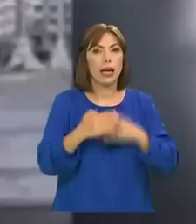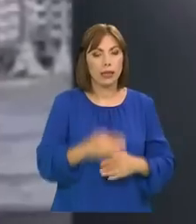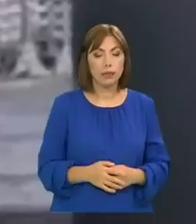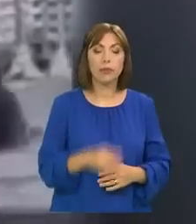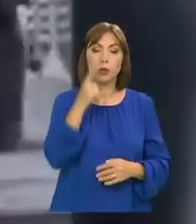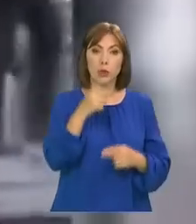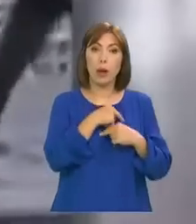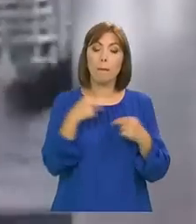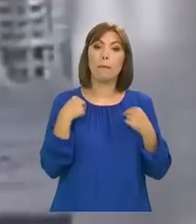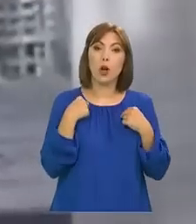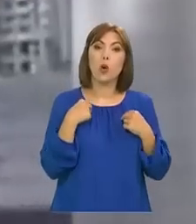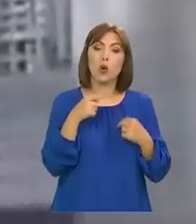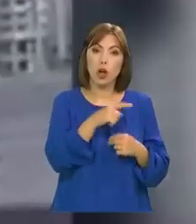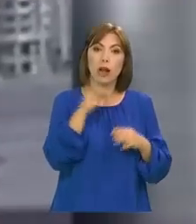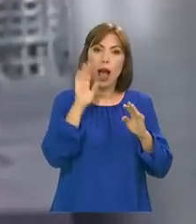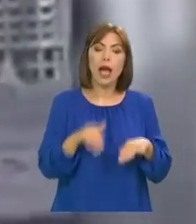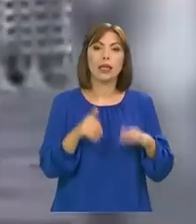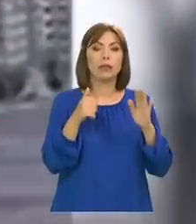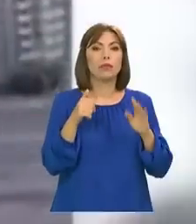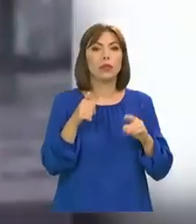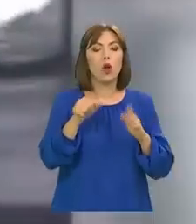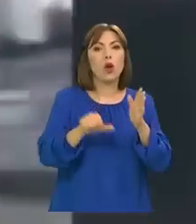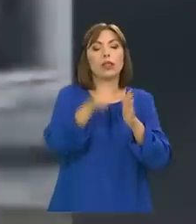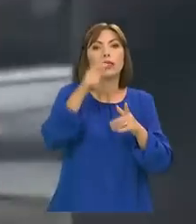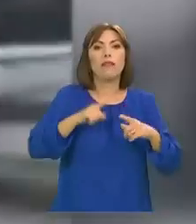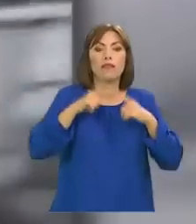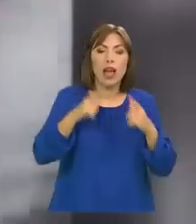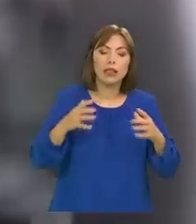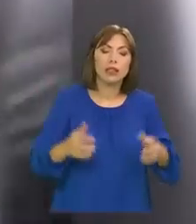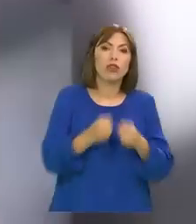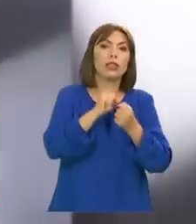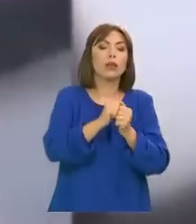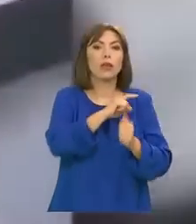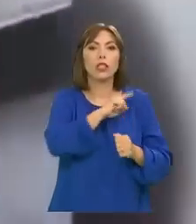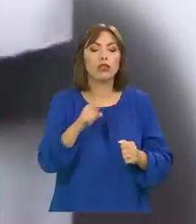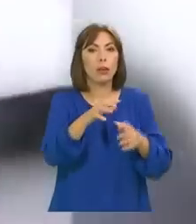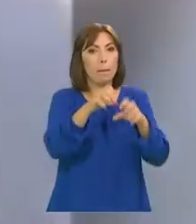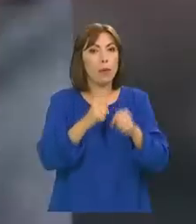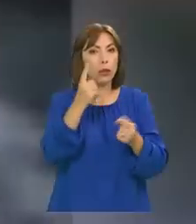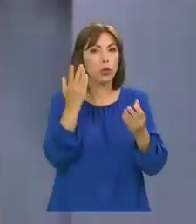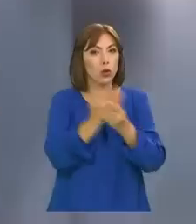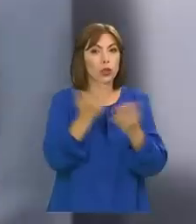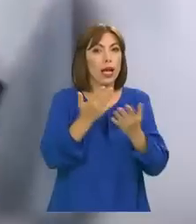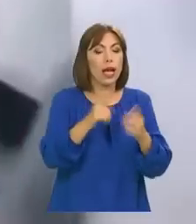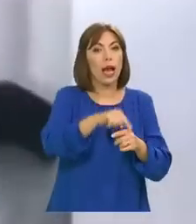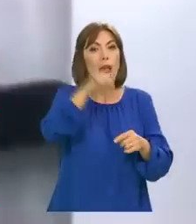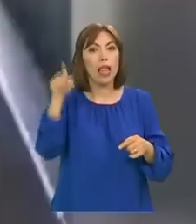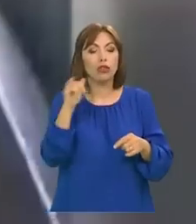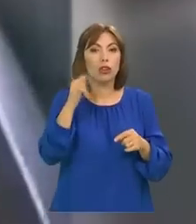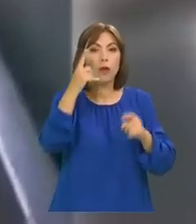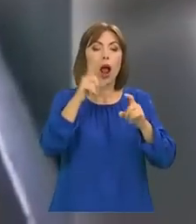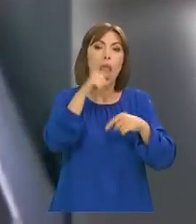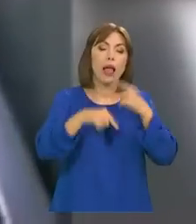procuror are o șansă, o dată în viață sau niciodată, să primească un dosar în care altcineva, o înaltă